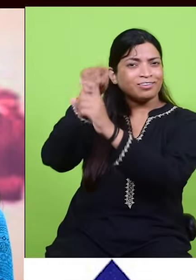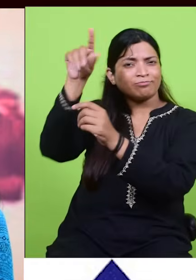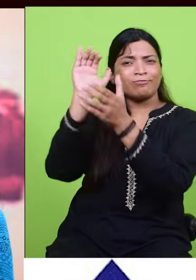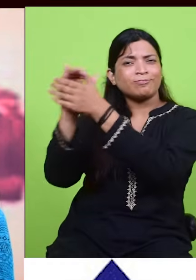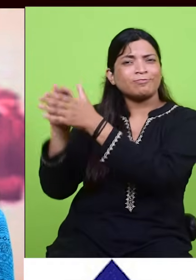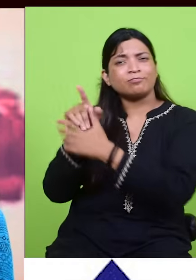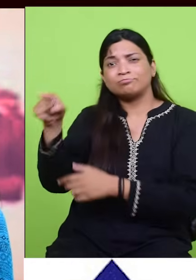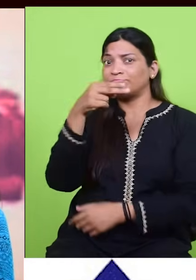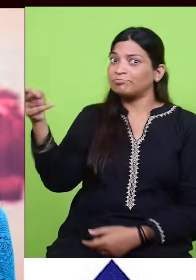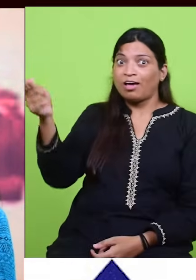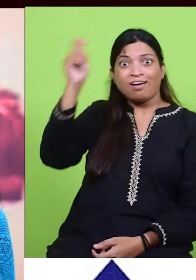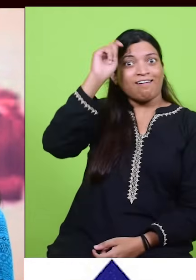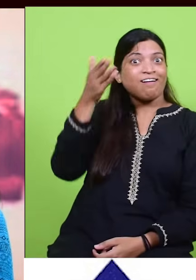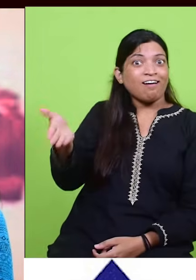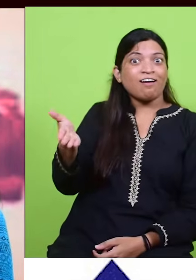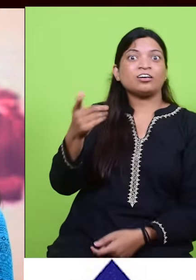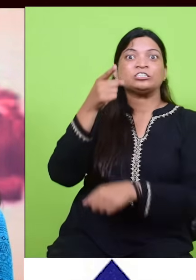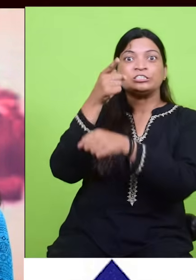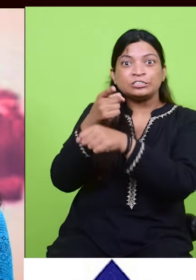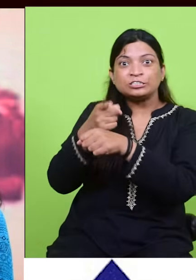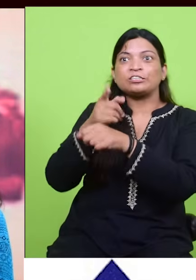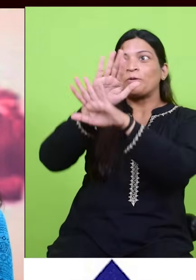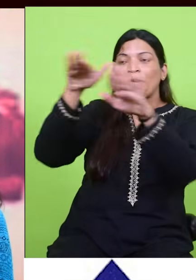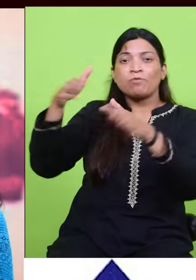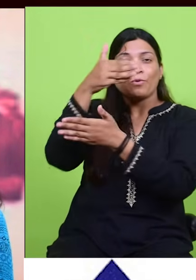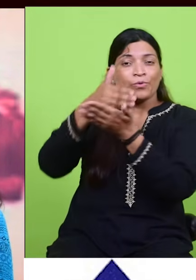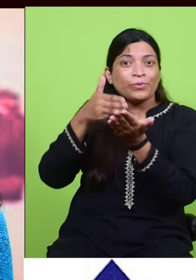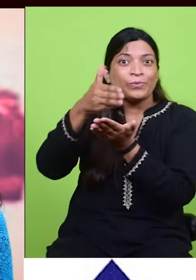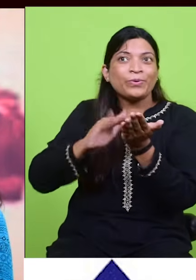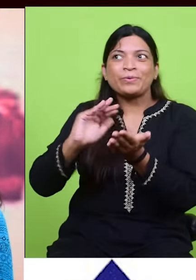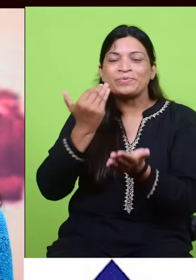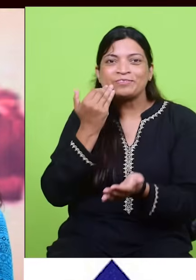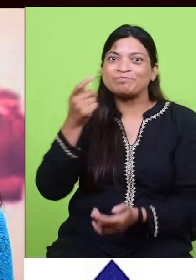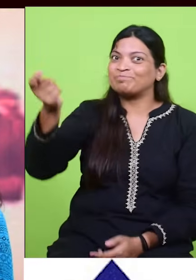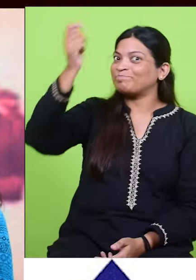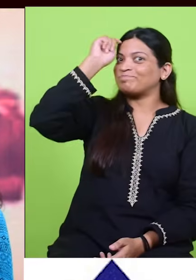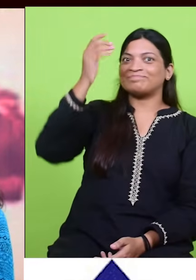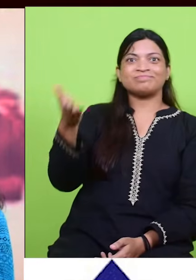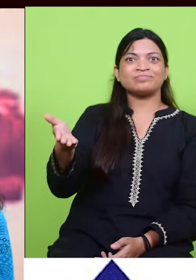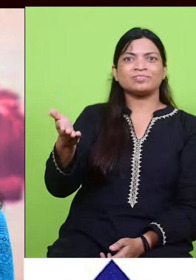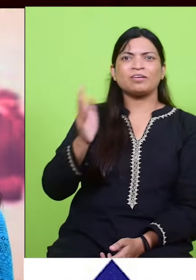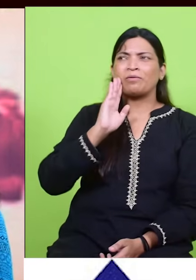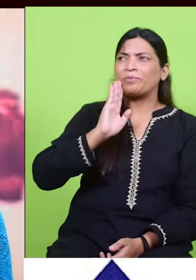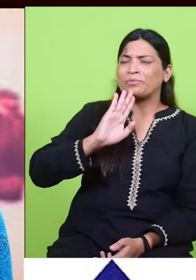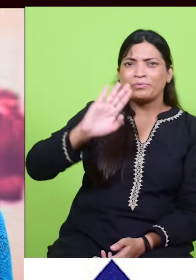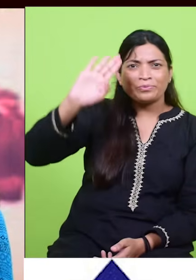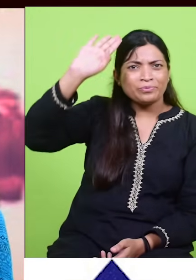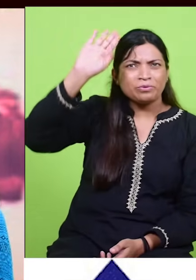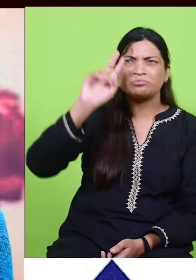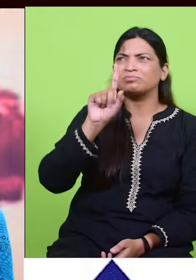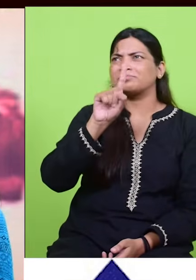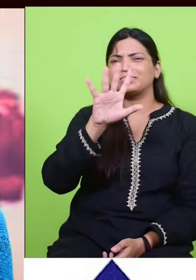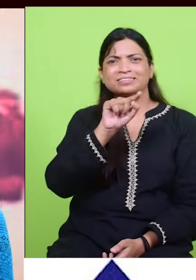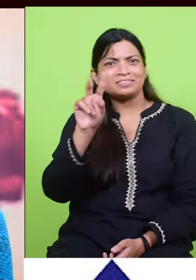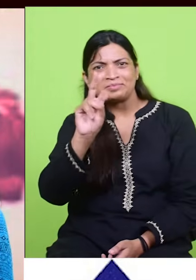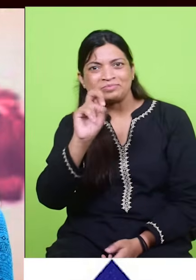है, उनकी सारी बातें याद है इसको, सब टीचर्स को याद करती है, उनके बच्चों के बर्थडे तक याद है इसको। अच्छा। आज भी याद है, मतलब